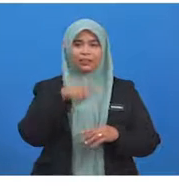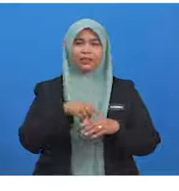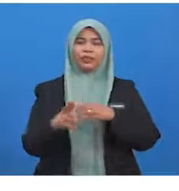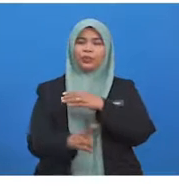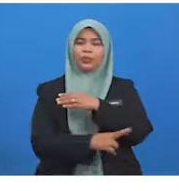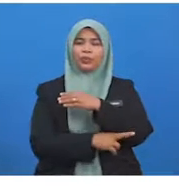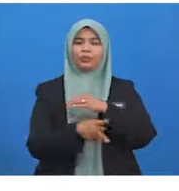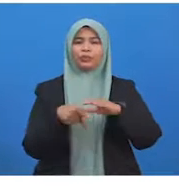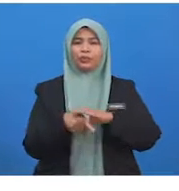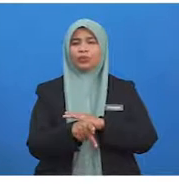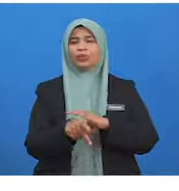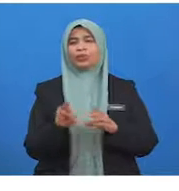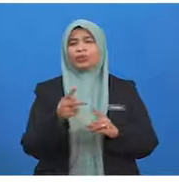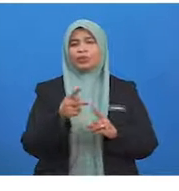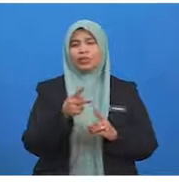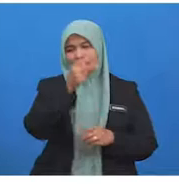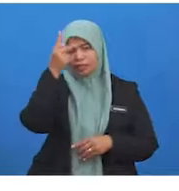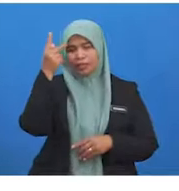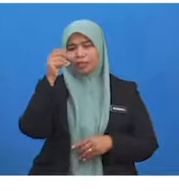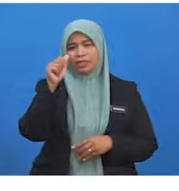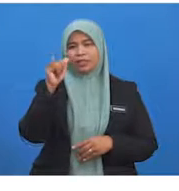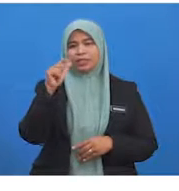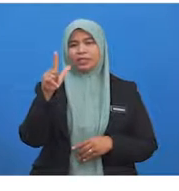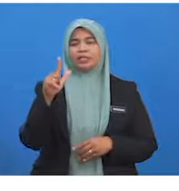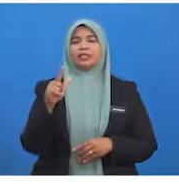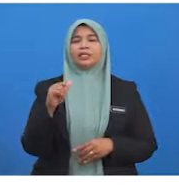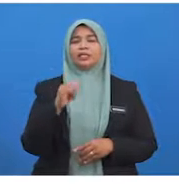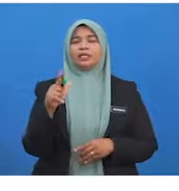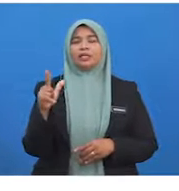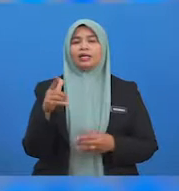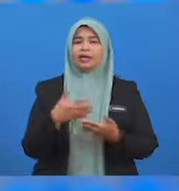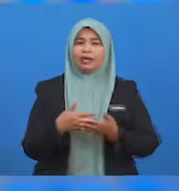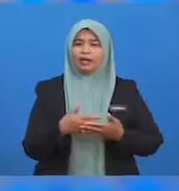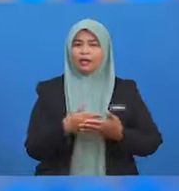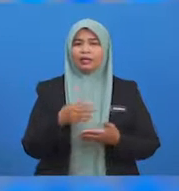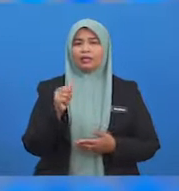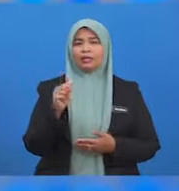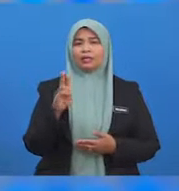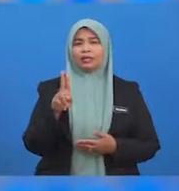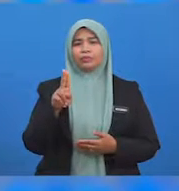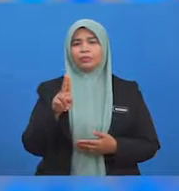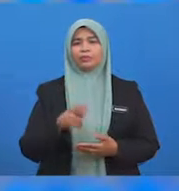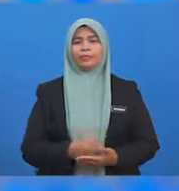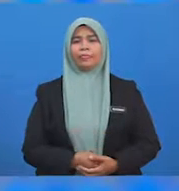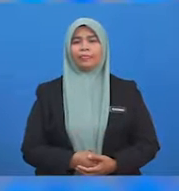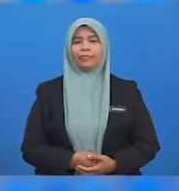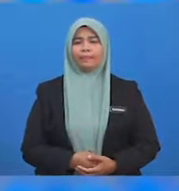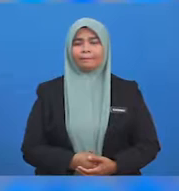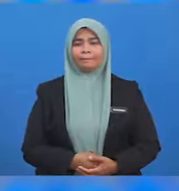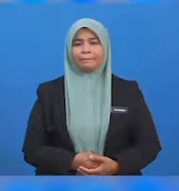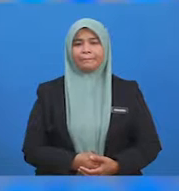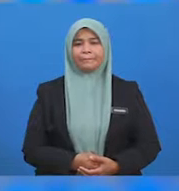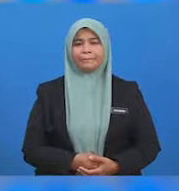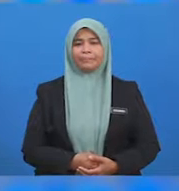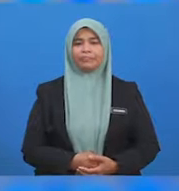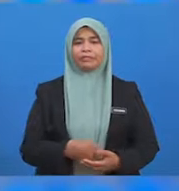Abu. Hukuman qisas ini tidak gugur. Baiklah, syarat yang ketiga.